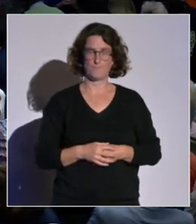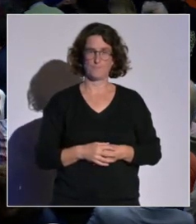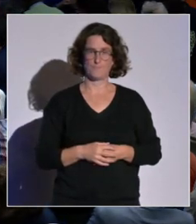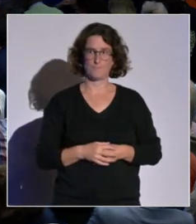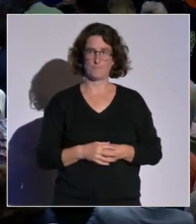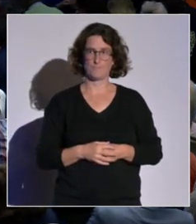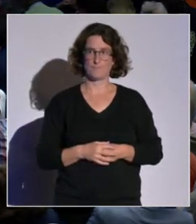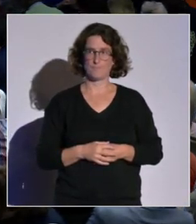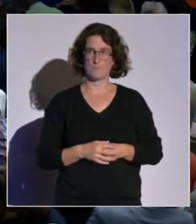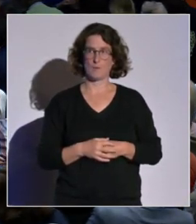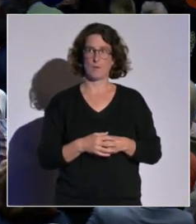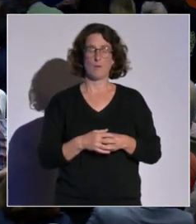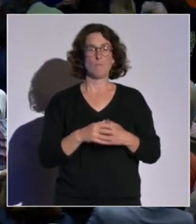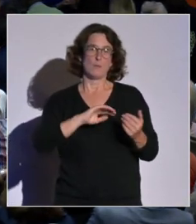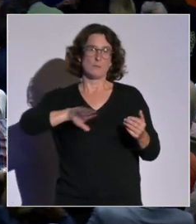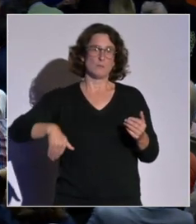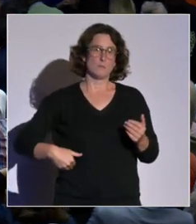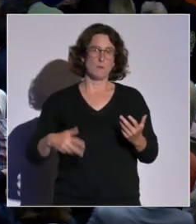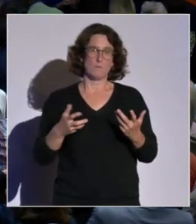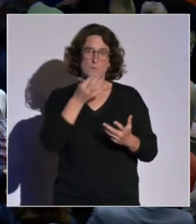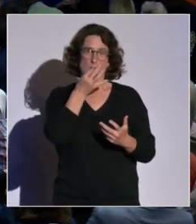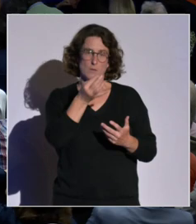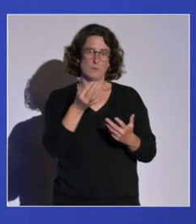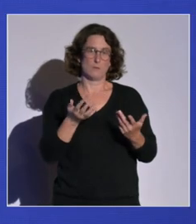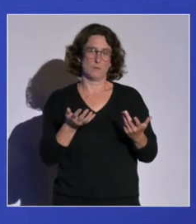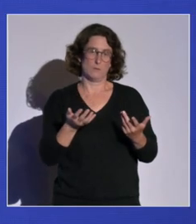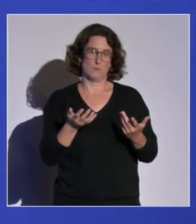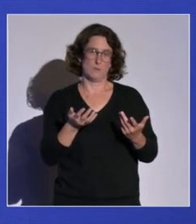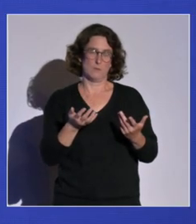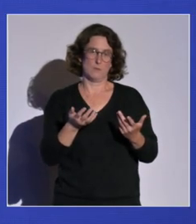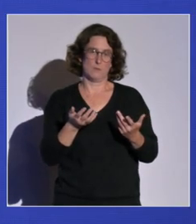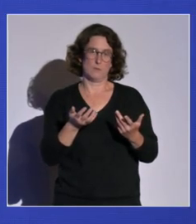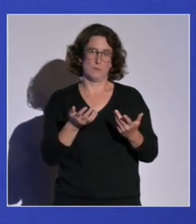Je voudrais dire un mot en finissant de ceux qui nous